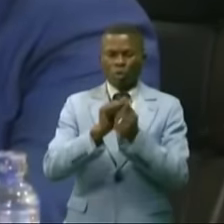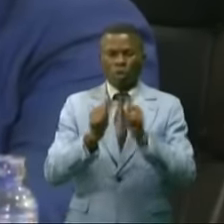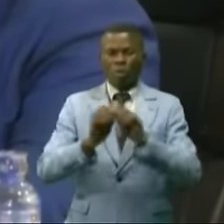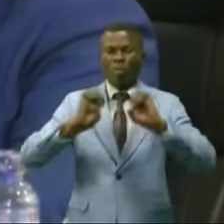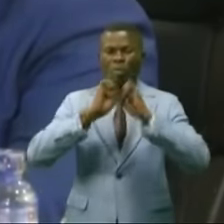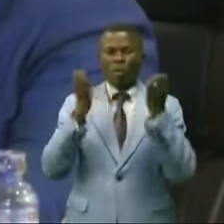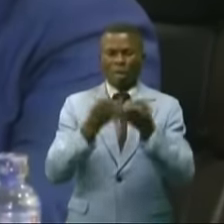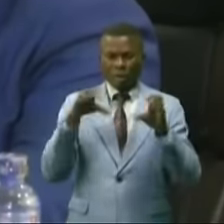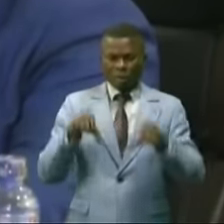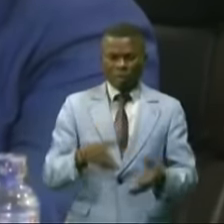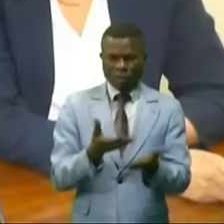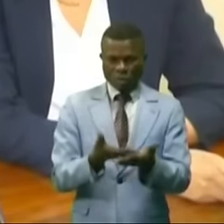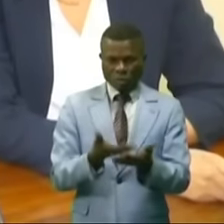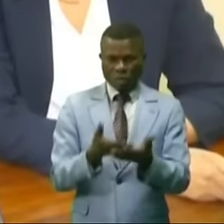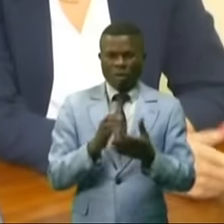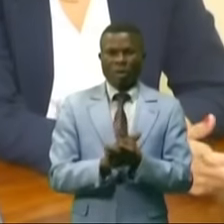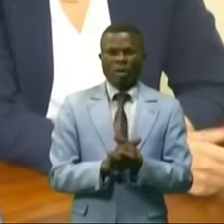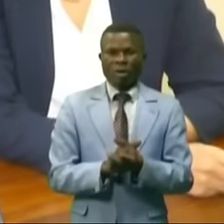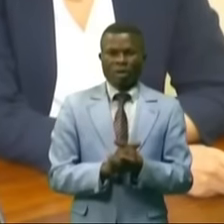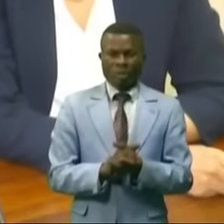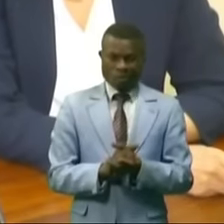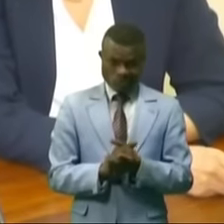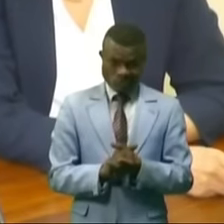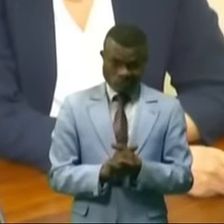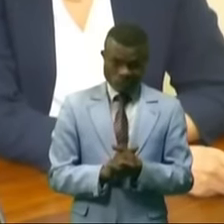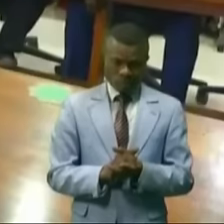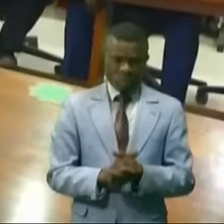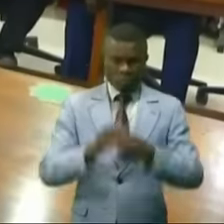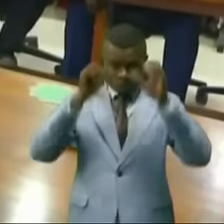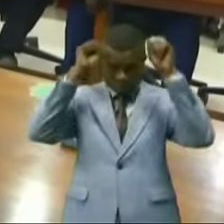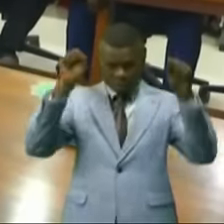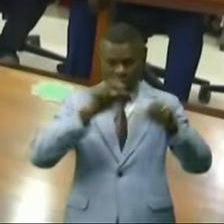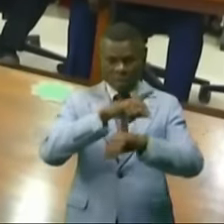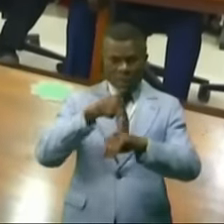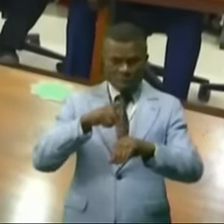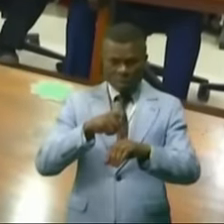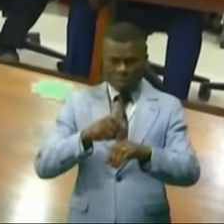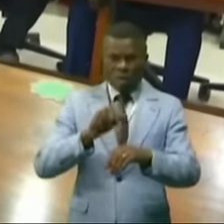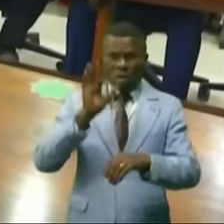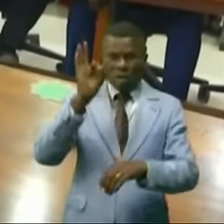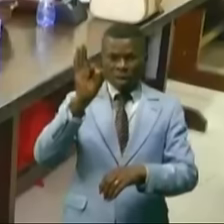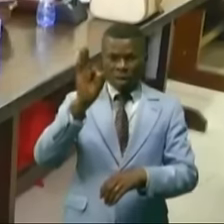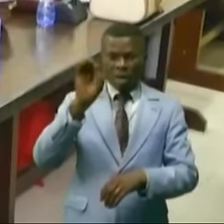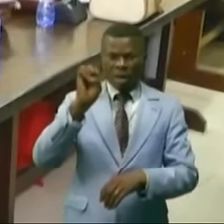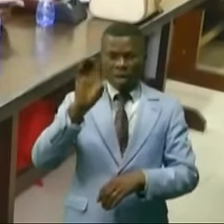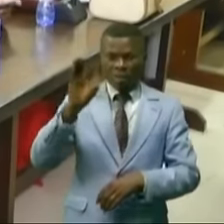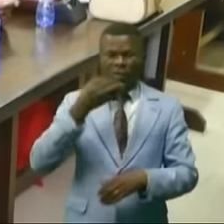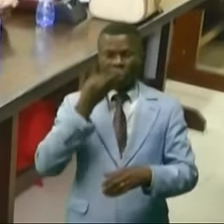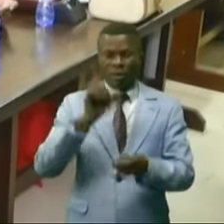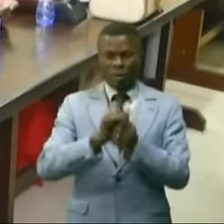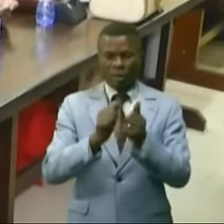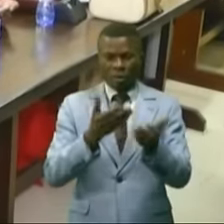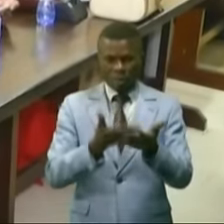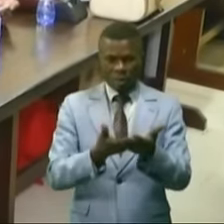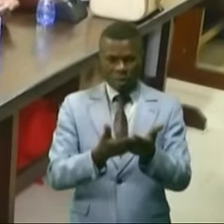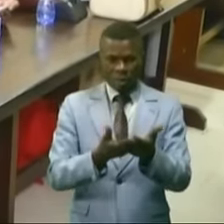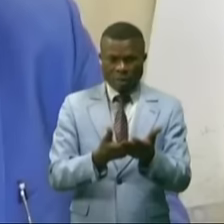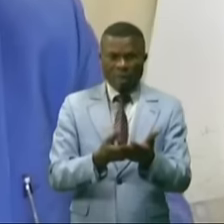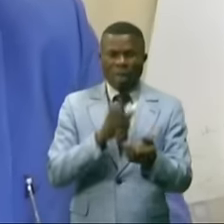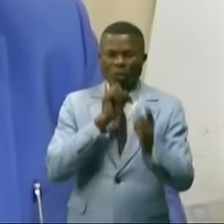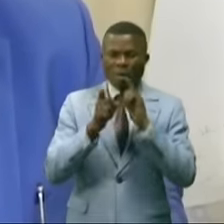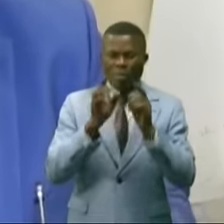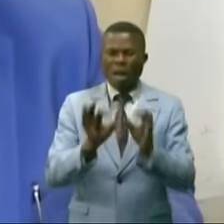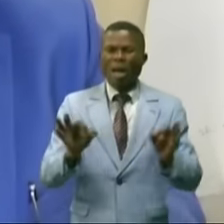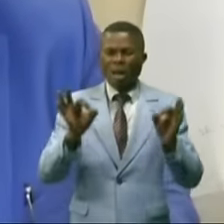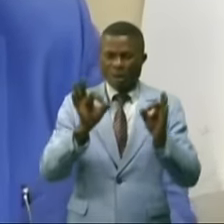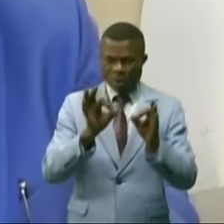de la République démocratique du Congo, car les présidents provinciaux de la FEC y amènent leurs desiderata. Après d'importants échanges,